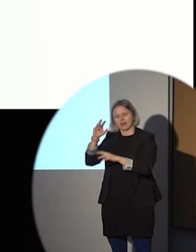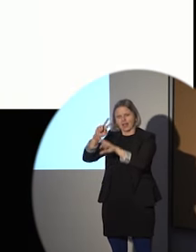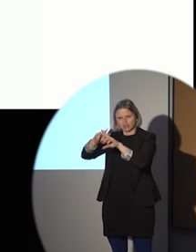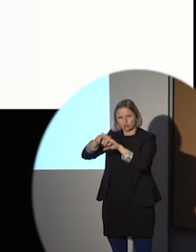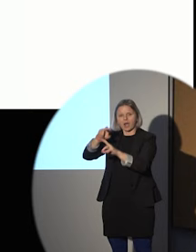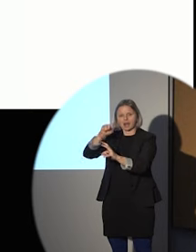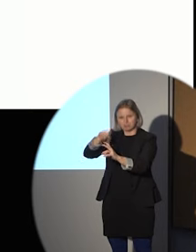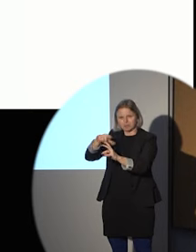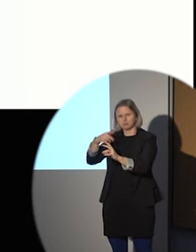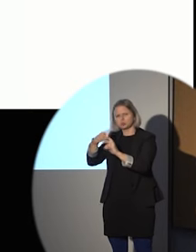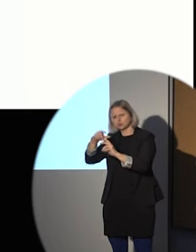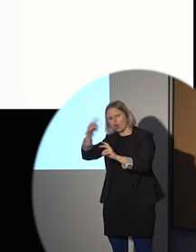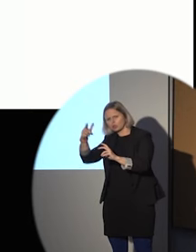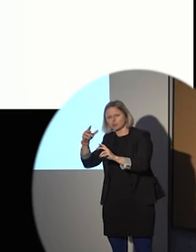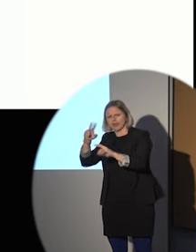Ben, il y a 2 problèmes